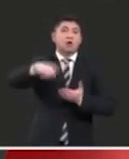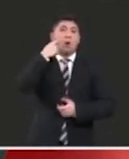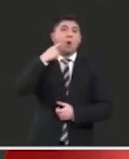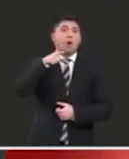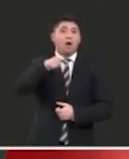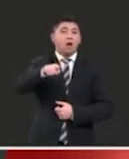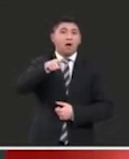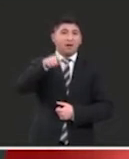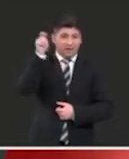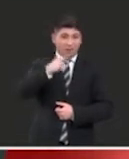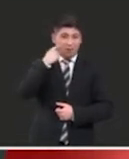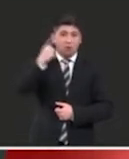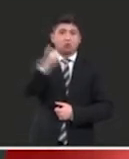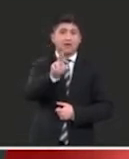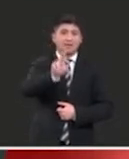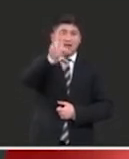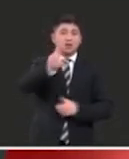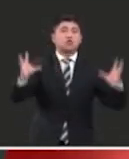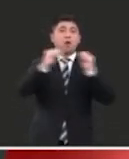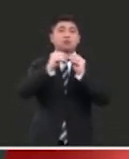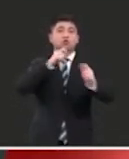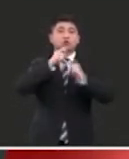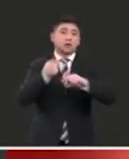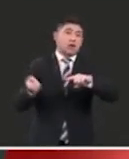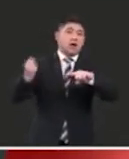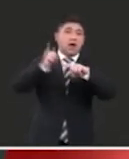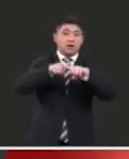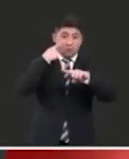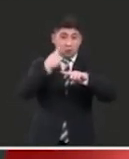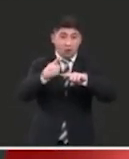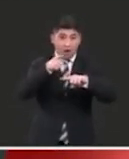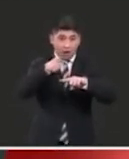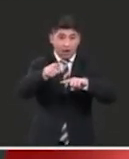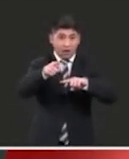yapılacak %7 toplu sözleşme artışına ilave olarak